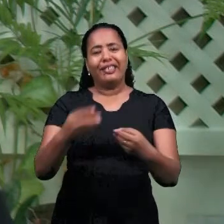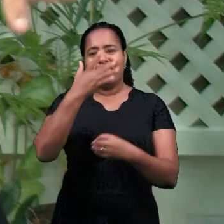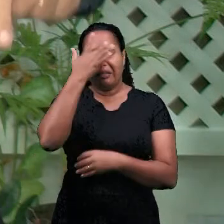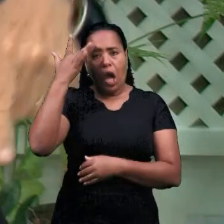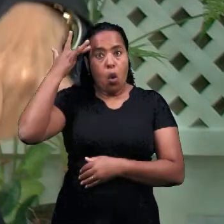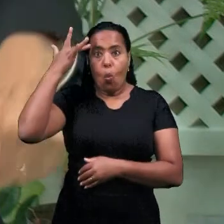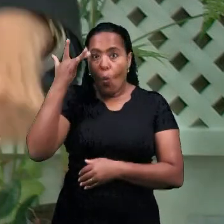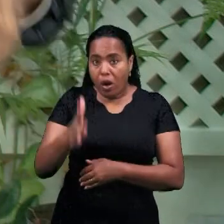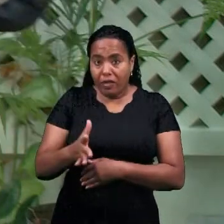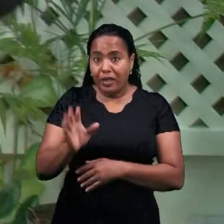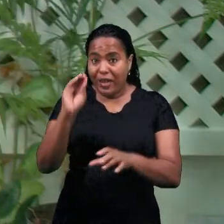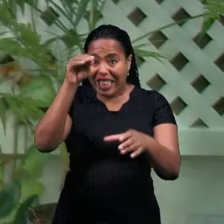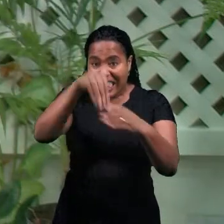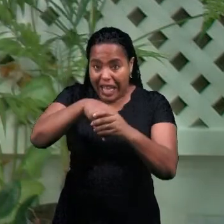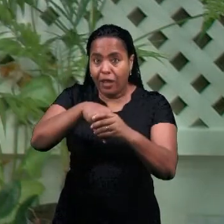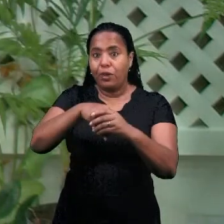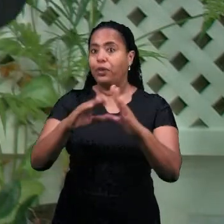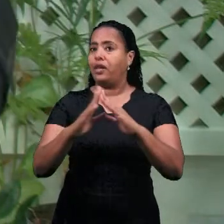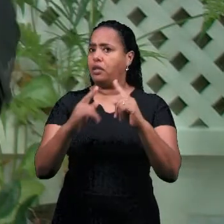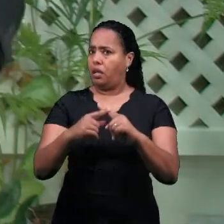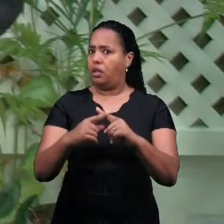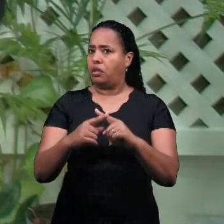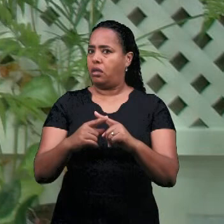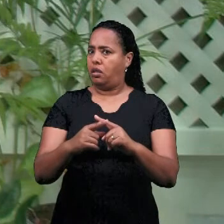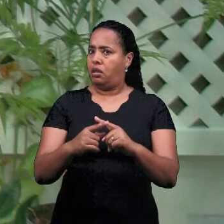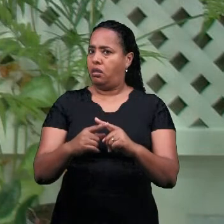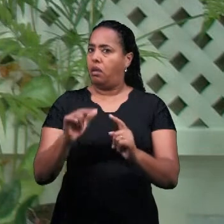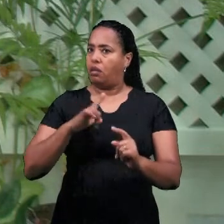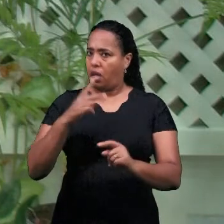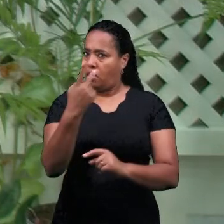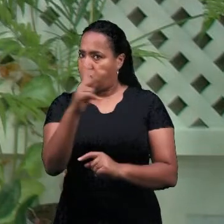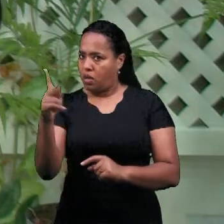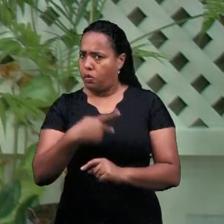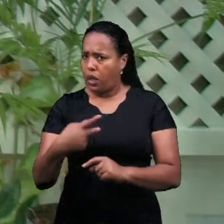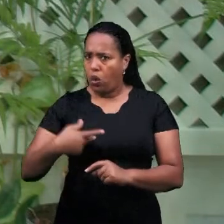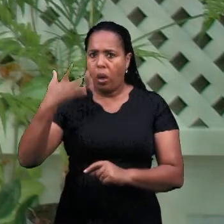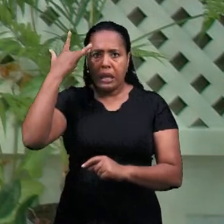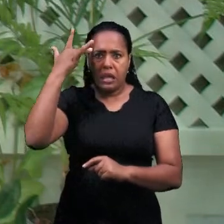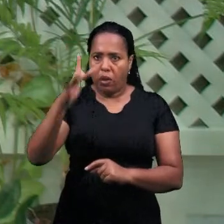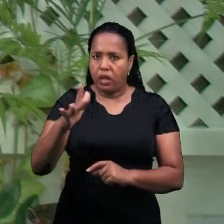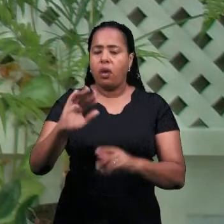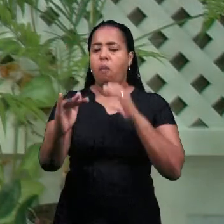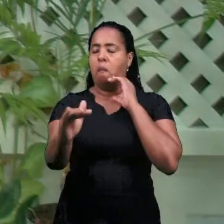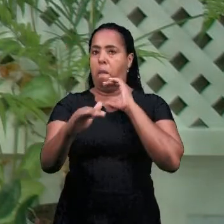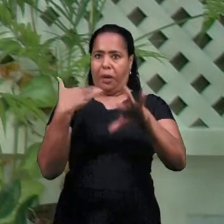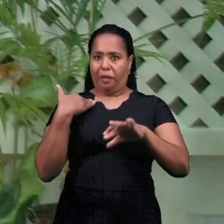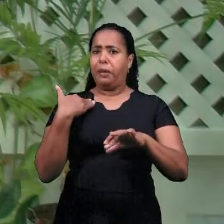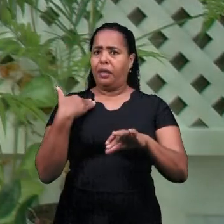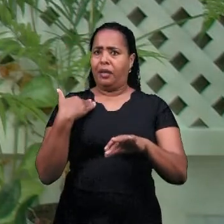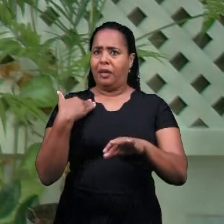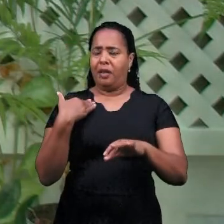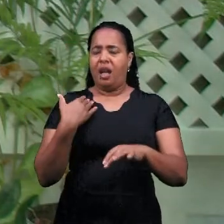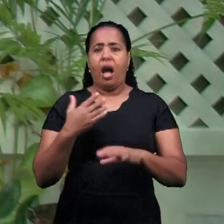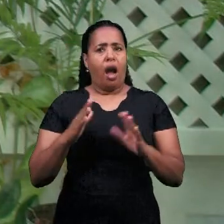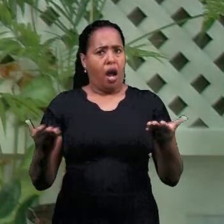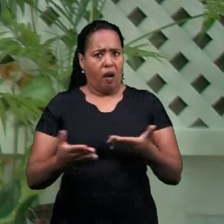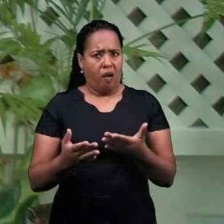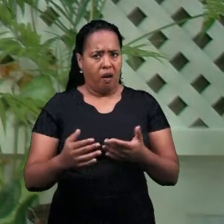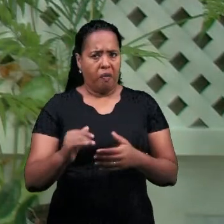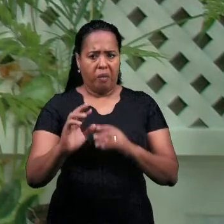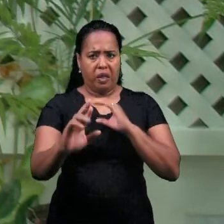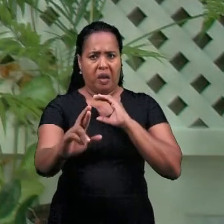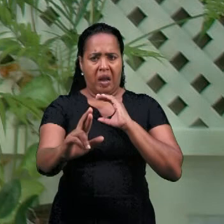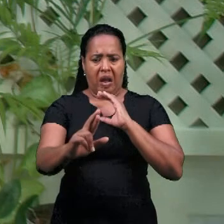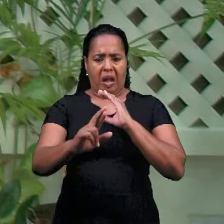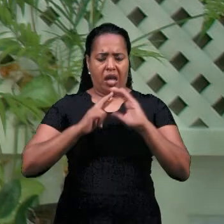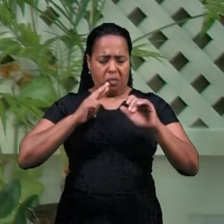pas compris dans les églises. Donc, vous n'avez pas compris, envoyez ici. Mais n'envoyez pas de réponse